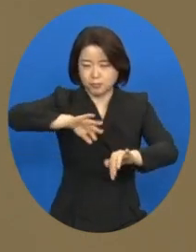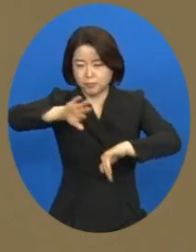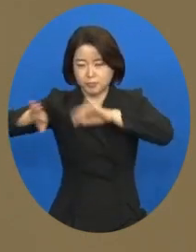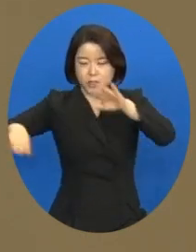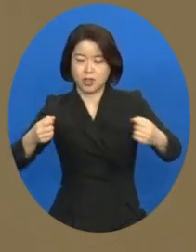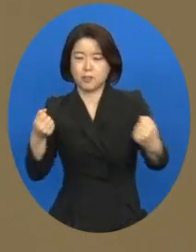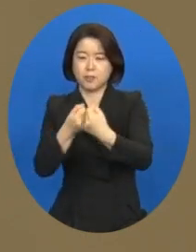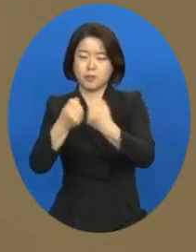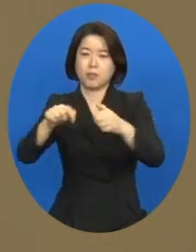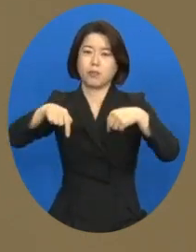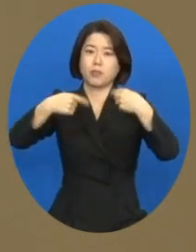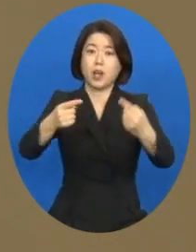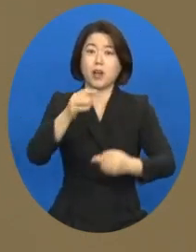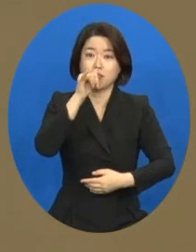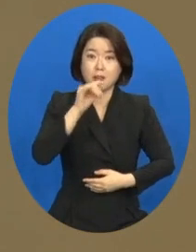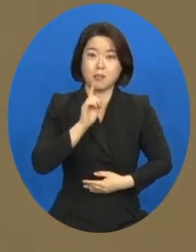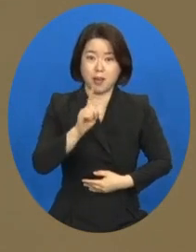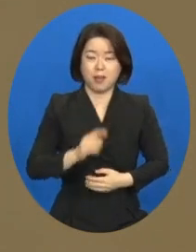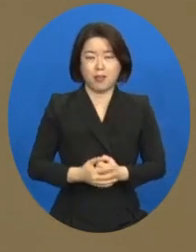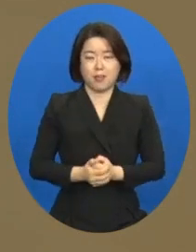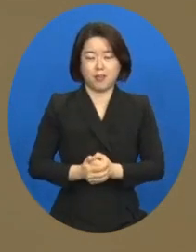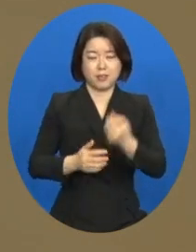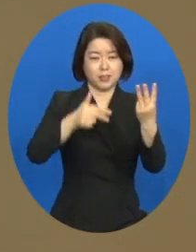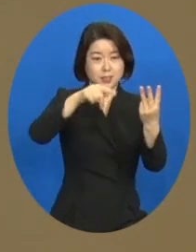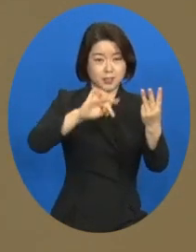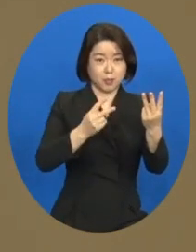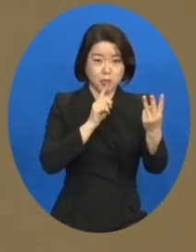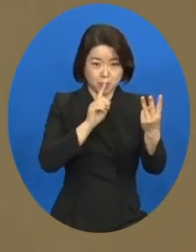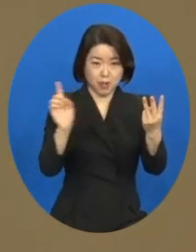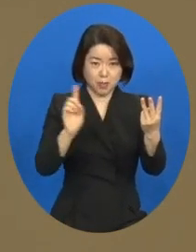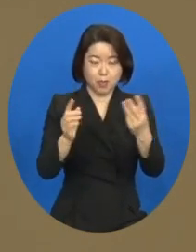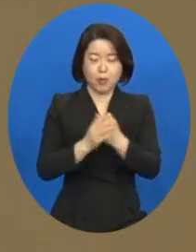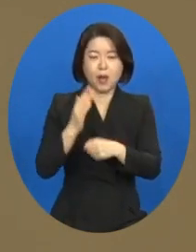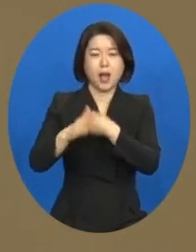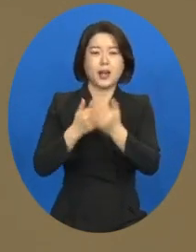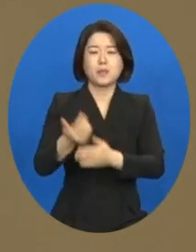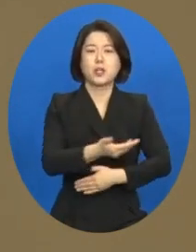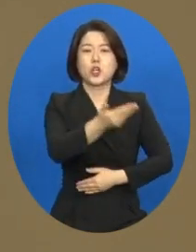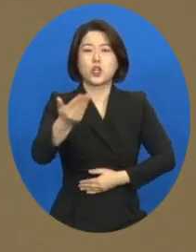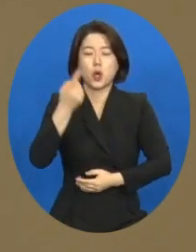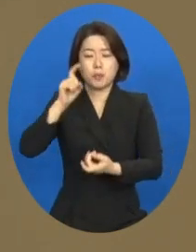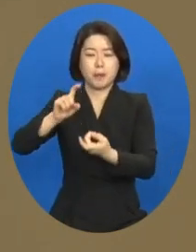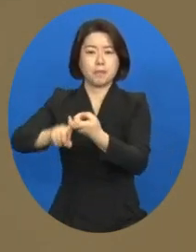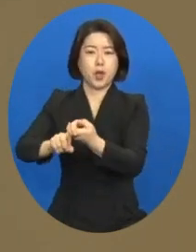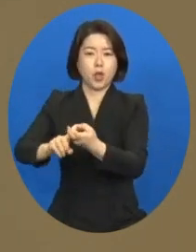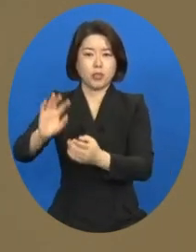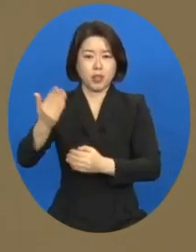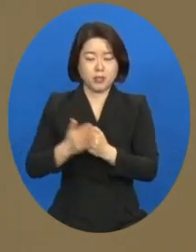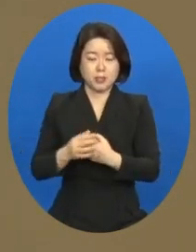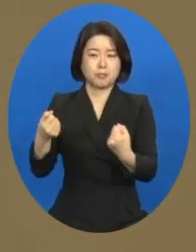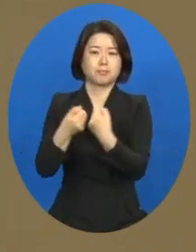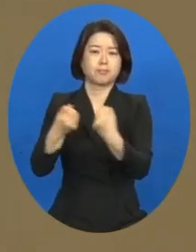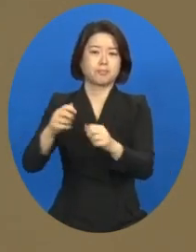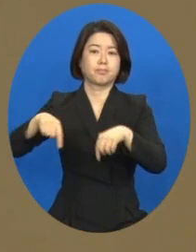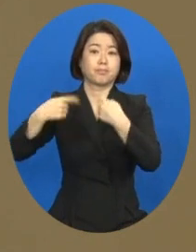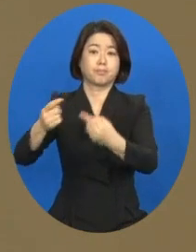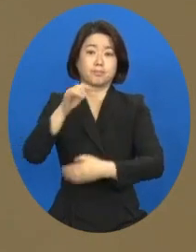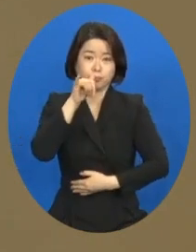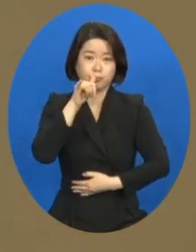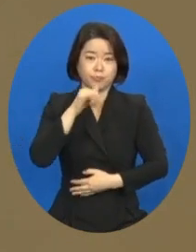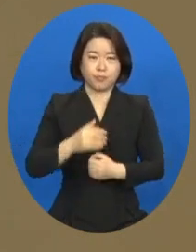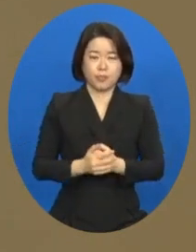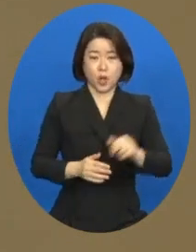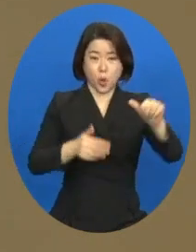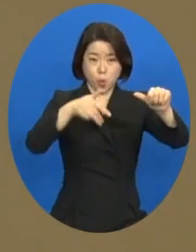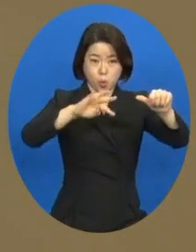싸우셨다는 거예요. 3절 말씀에 보면 하나님은 당신들의 편이 되시어 싸우셨습니다.